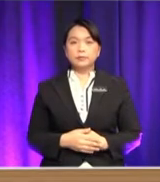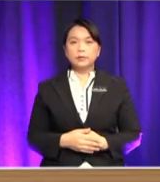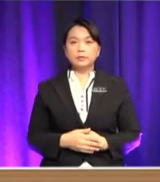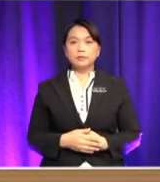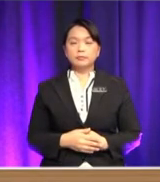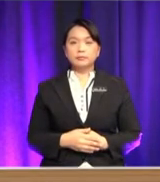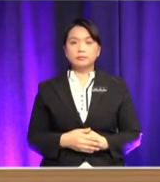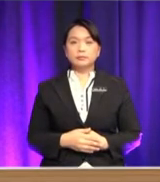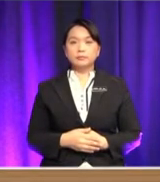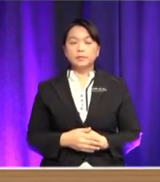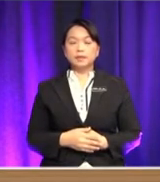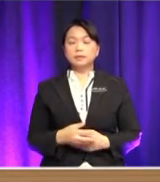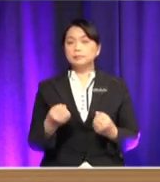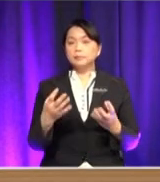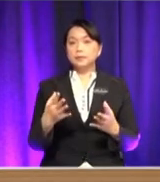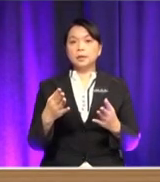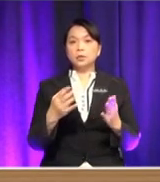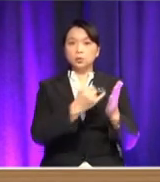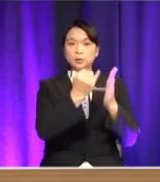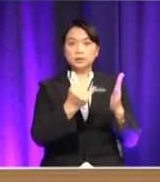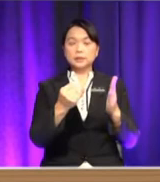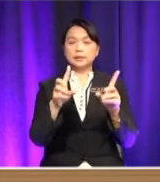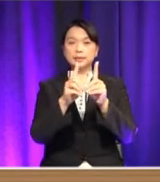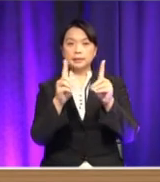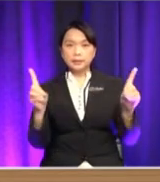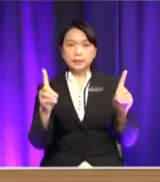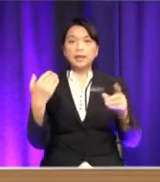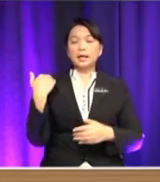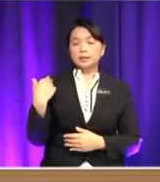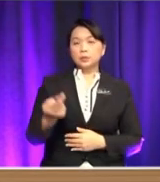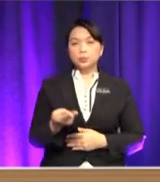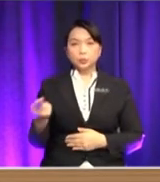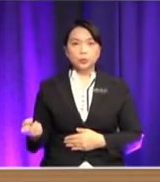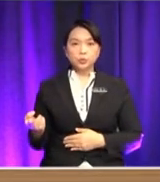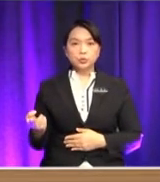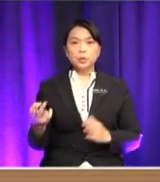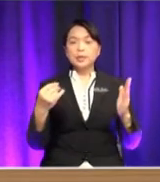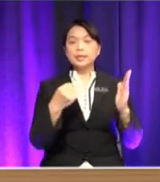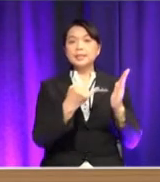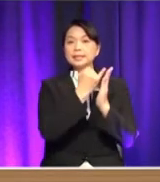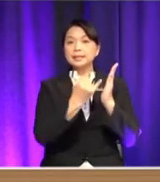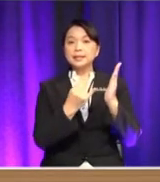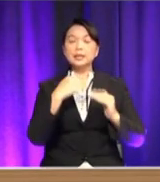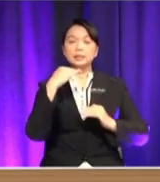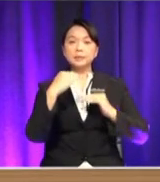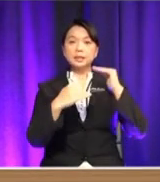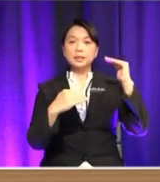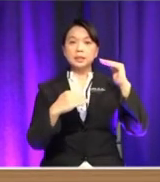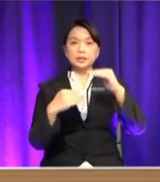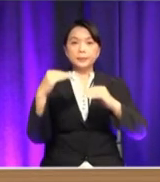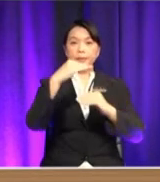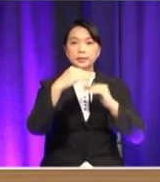kalau kamu lihat dekat situ dipaparkan unsur-unsur seni Bina nya kita beli lihat dia punya simbol piawai